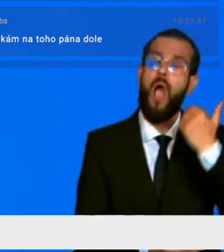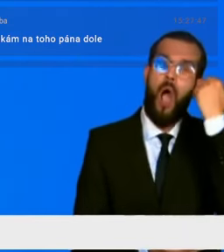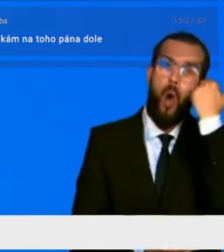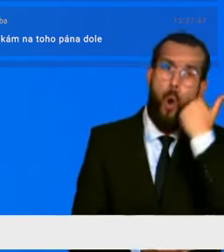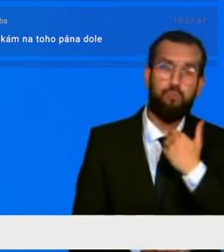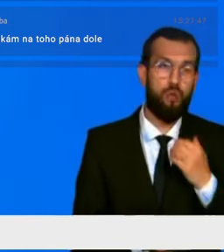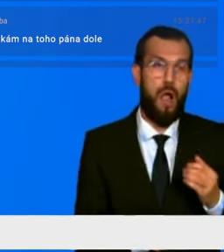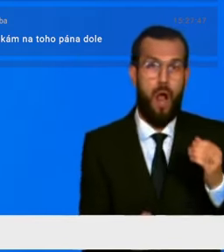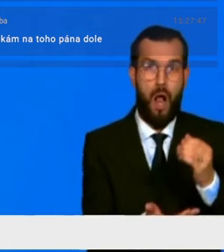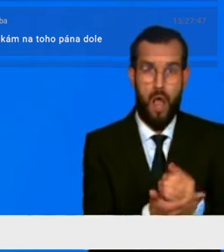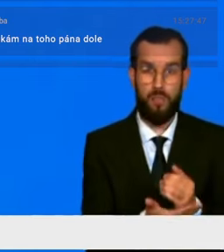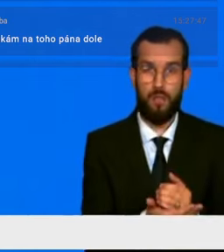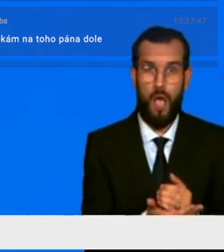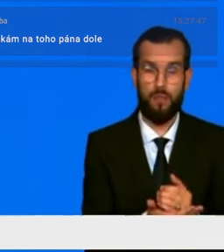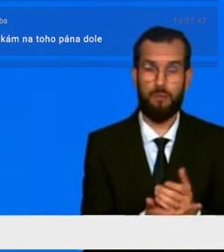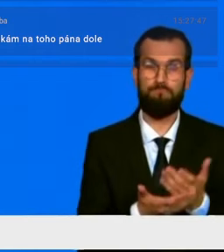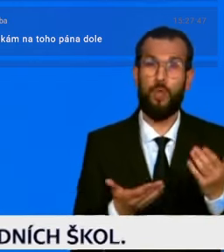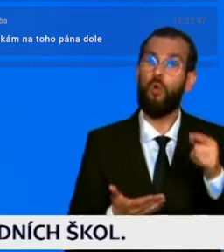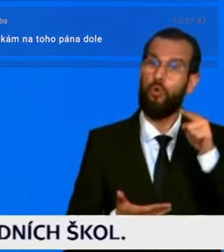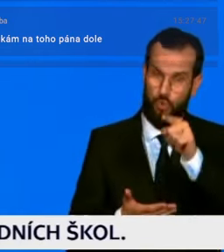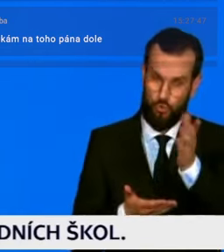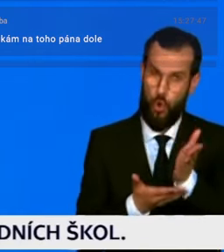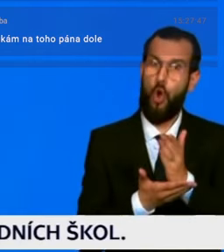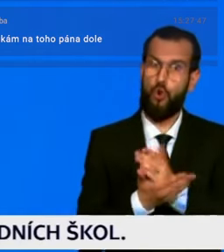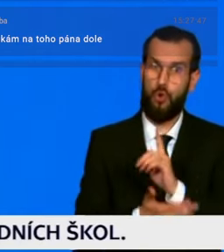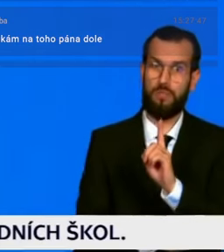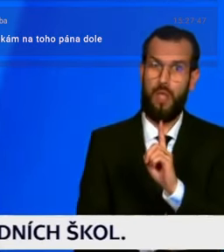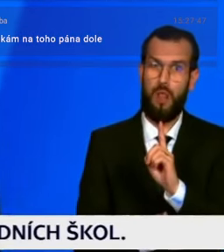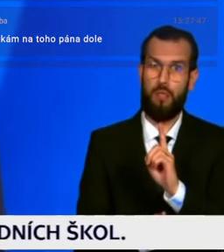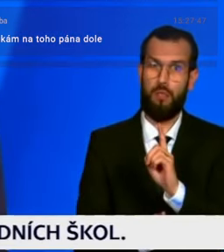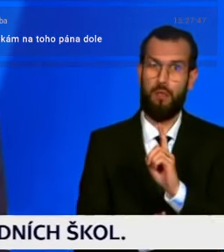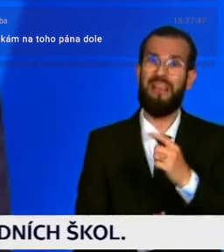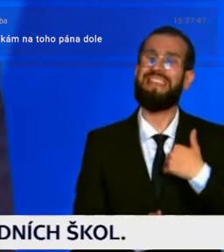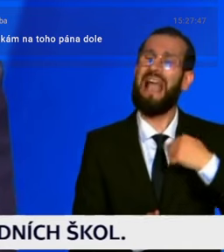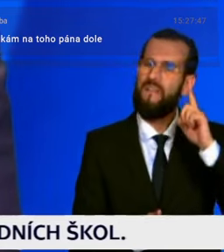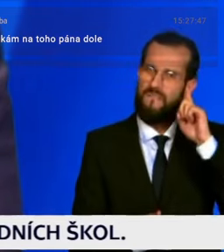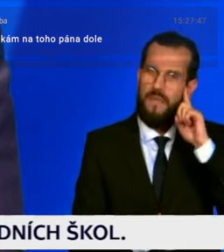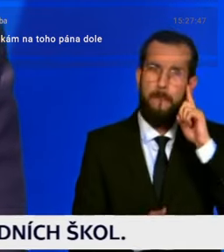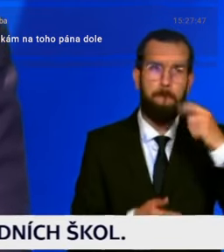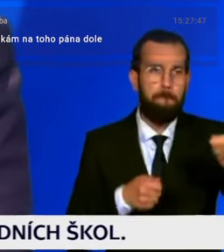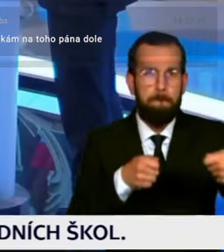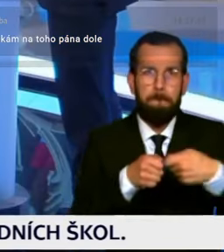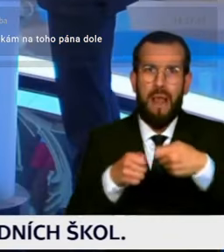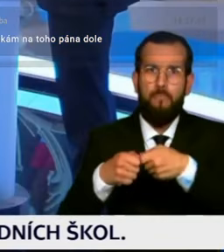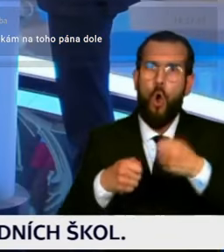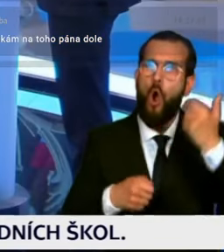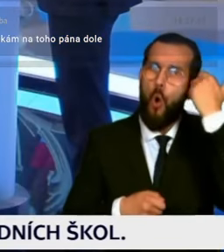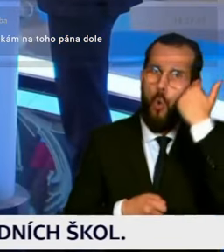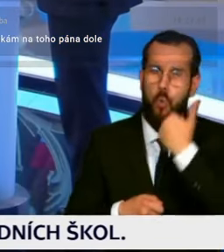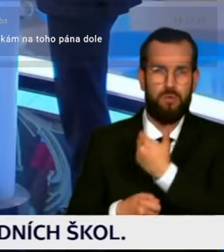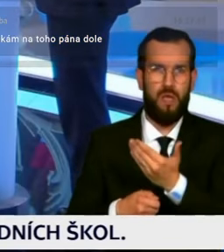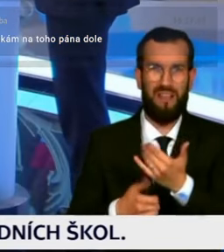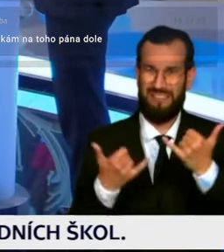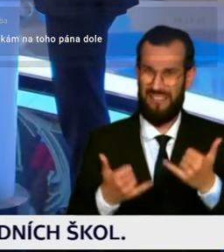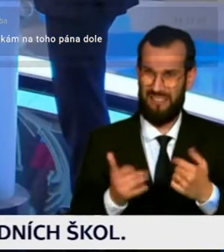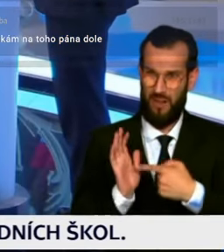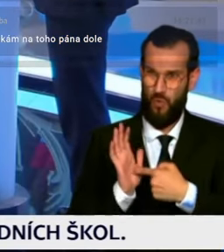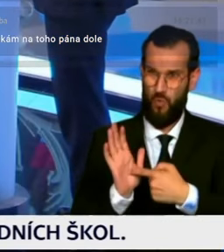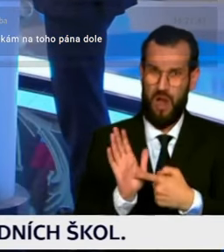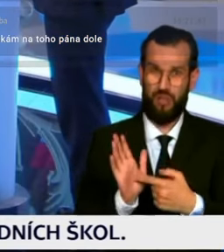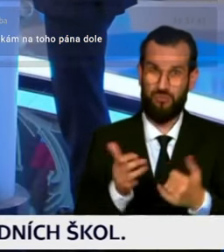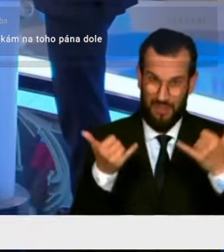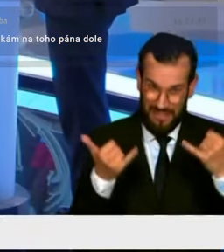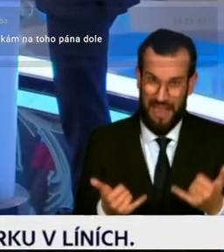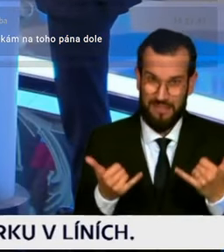kandidáta toto je ten zásadný rozdiel že budem vedieť spájať ľudí naprieč politickým spektrom lebo toto čo sa dneska udialo Naozaj